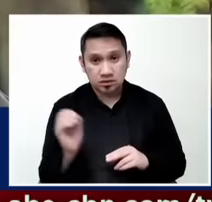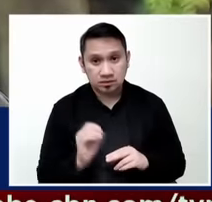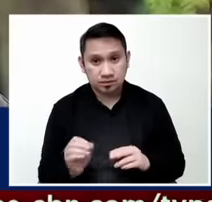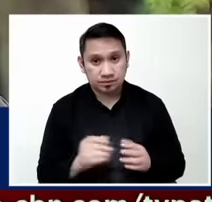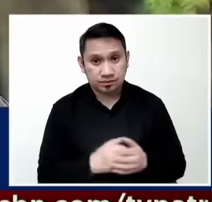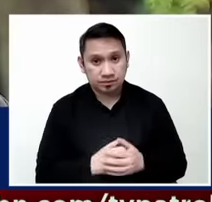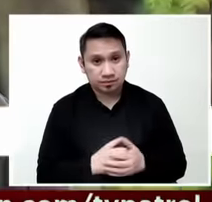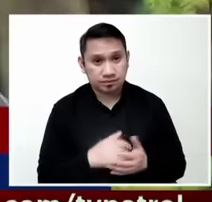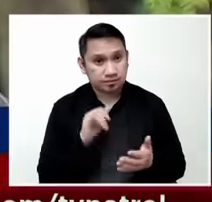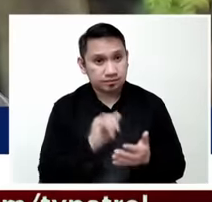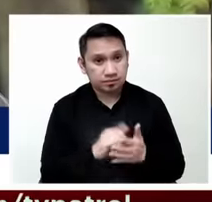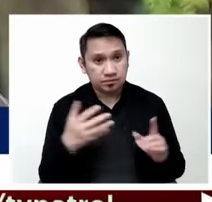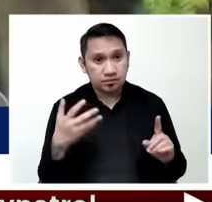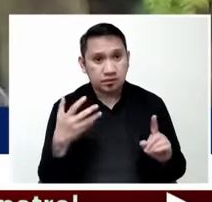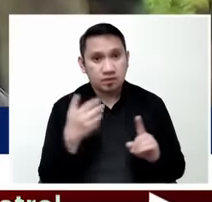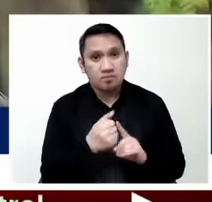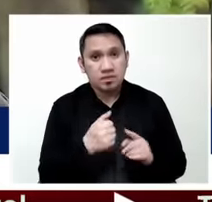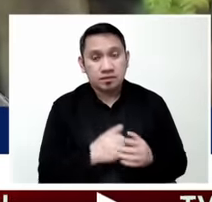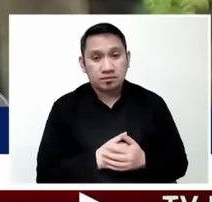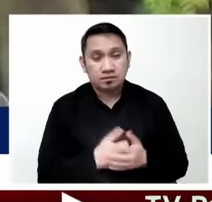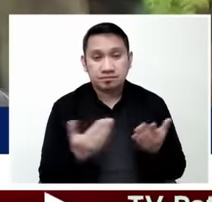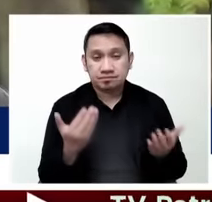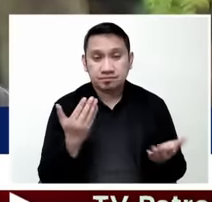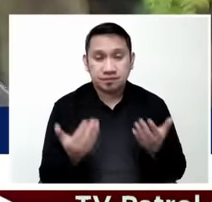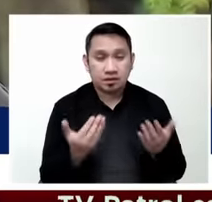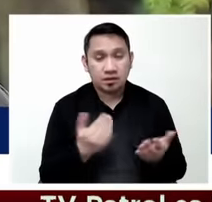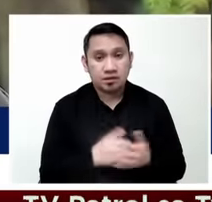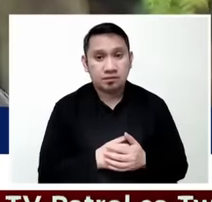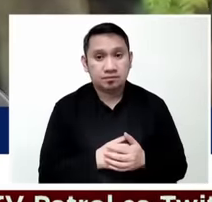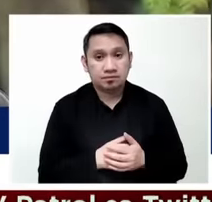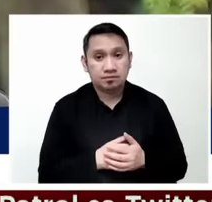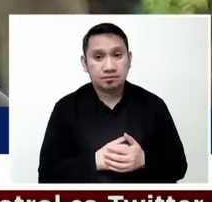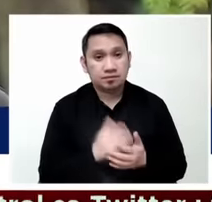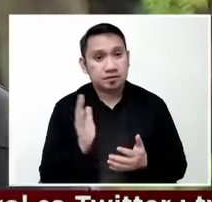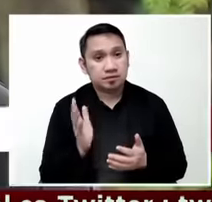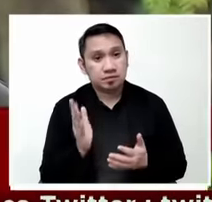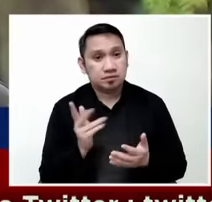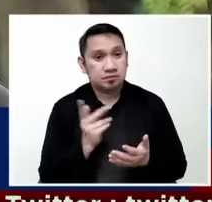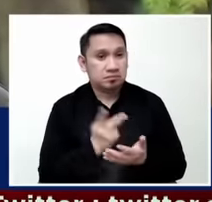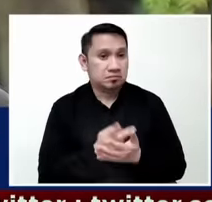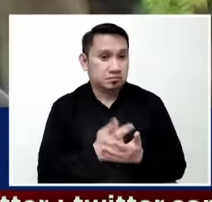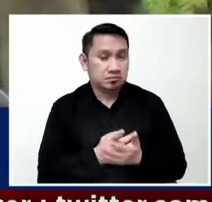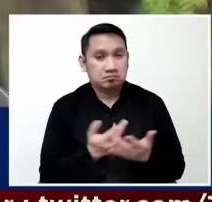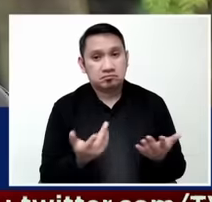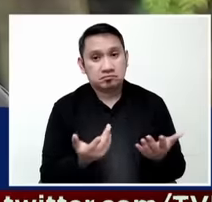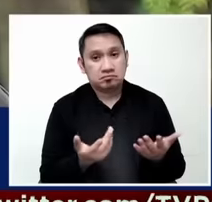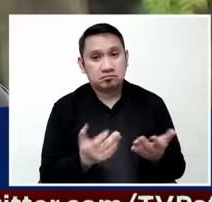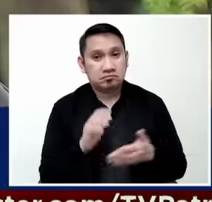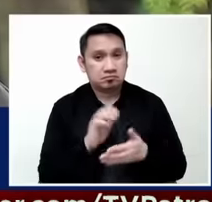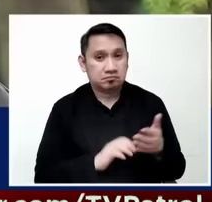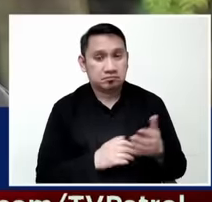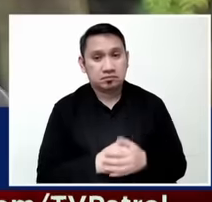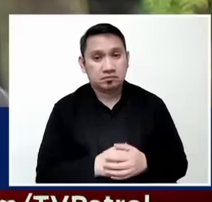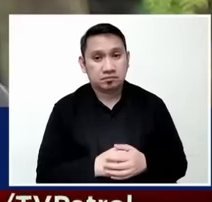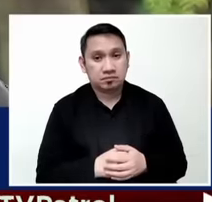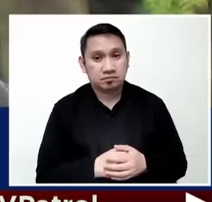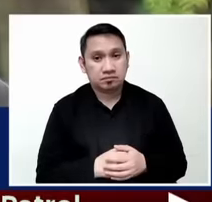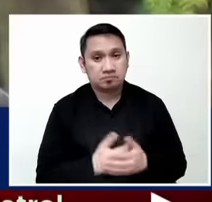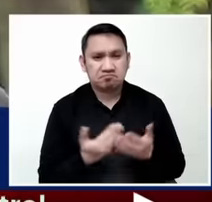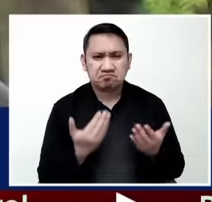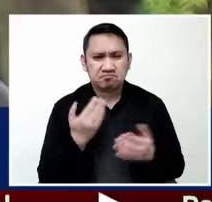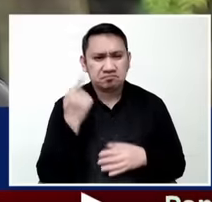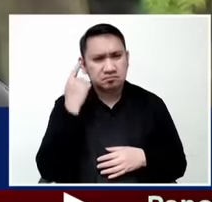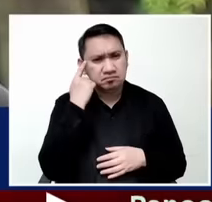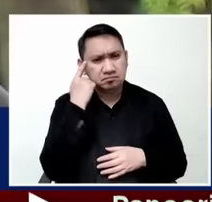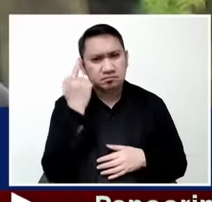niyan is around a peso 50 per liter ang ibababa sa presyo ng gasolina. So I think, di